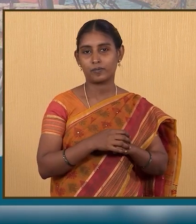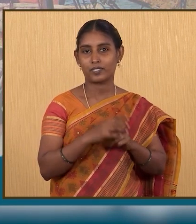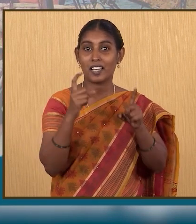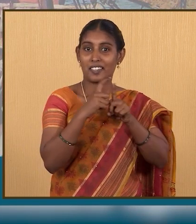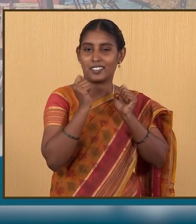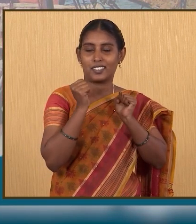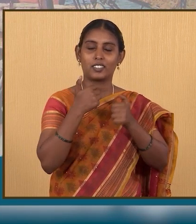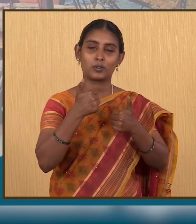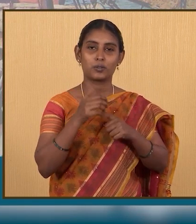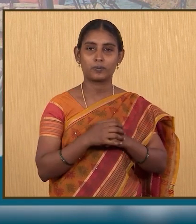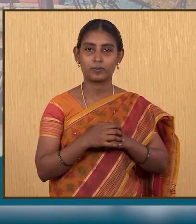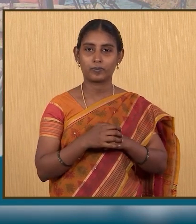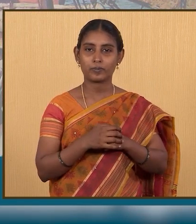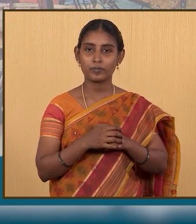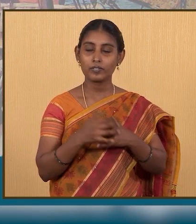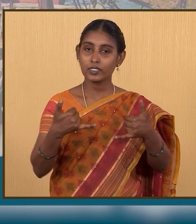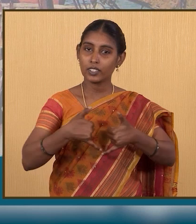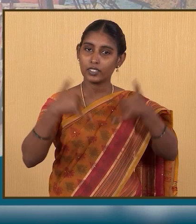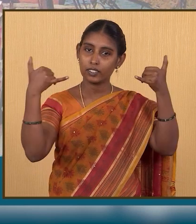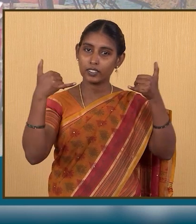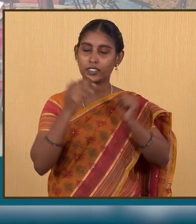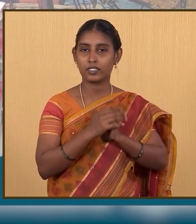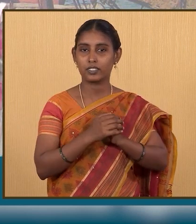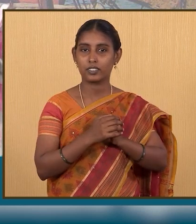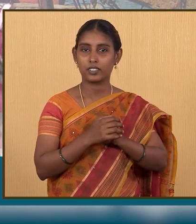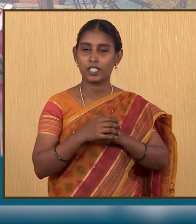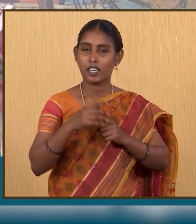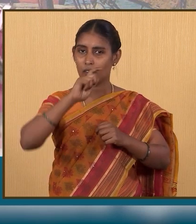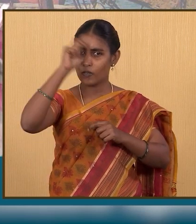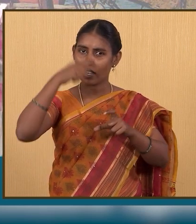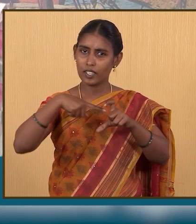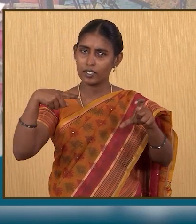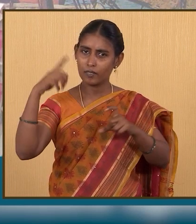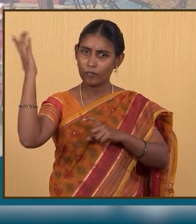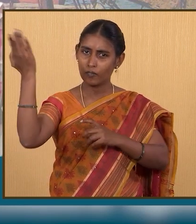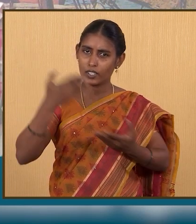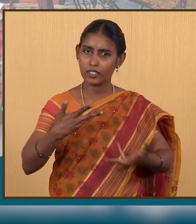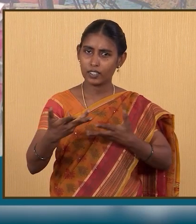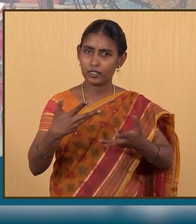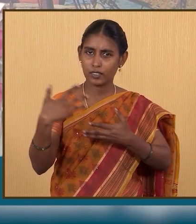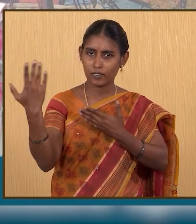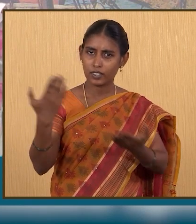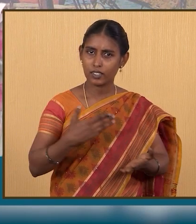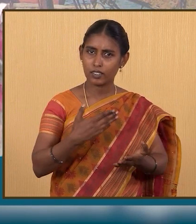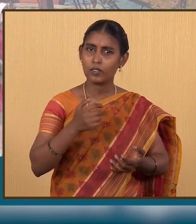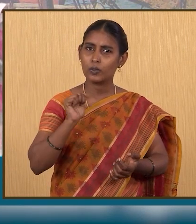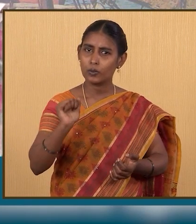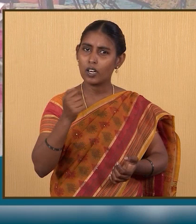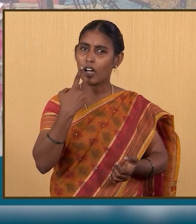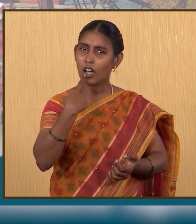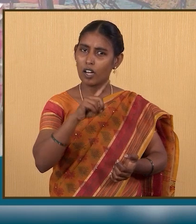புதுடெல்லியில் அமைந்துள்ளது. இந்தியாவில் ஆங்கிலேயர்கள் வர்த்தகம் செய்ய வந்தாங்க இல்லையா, அவங்களுக்கு அனுமதி